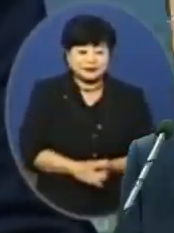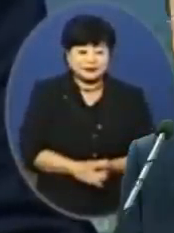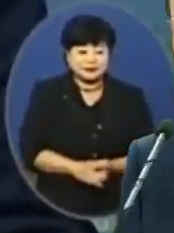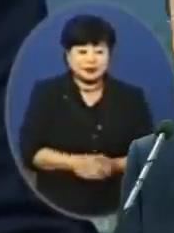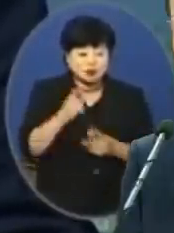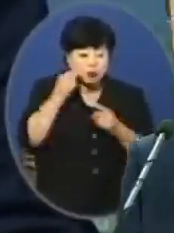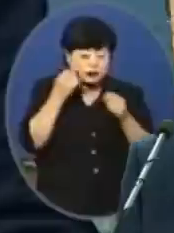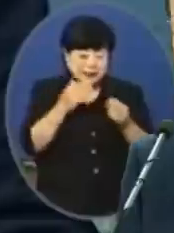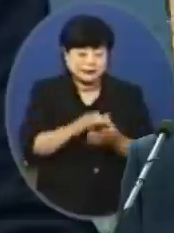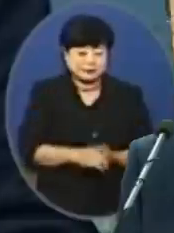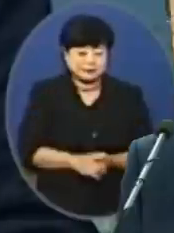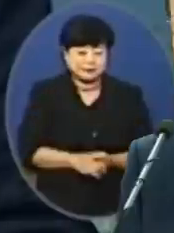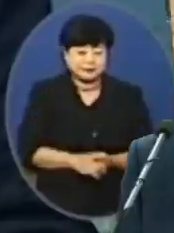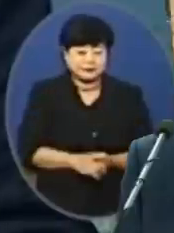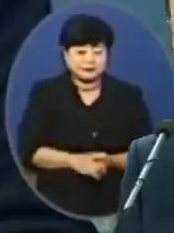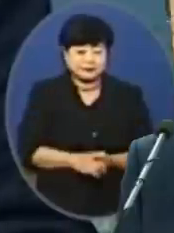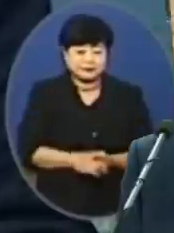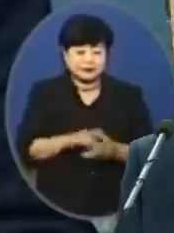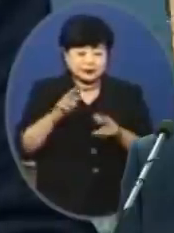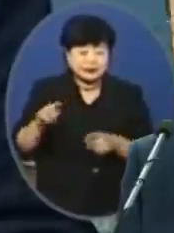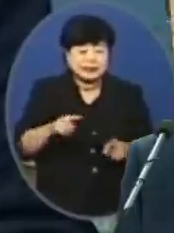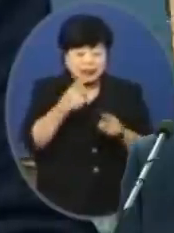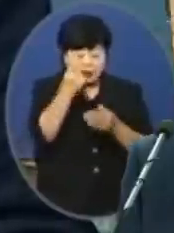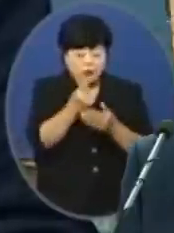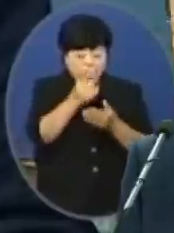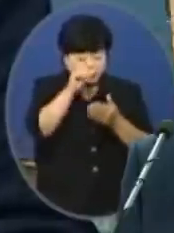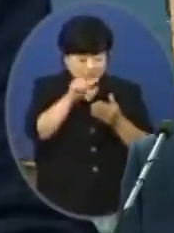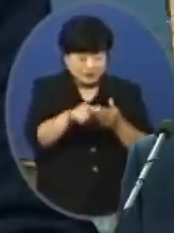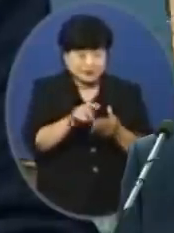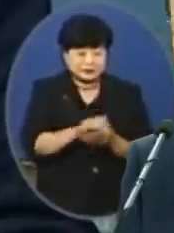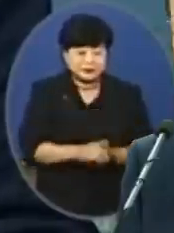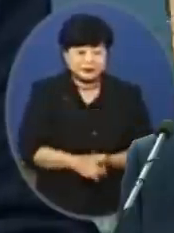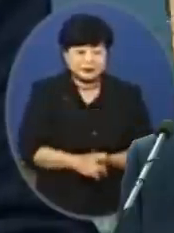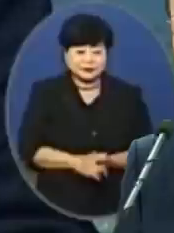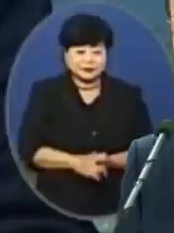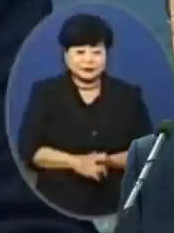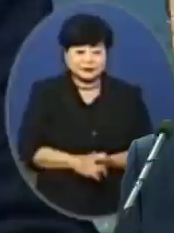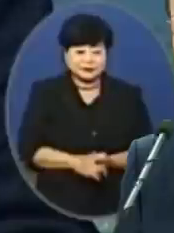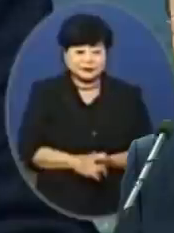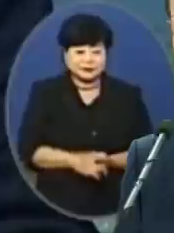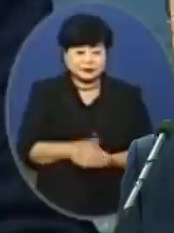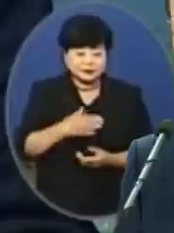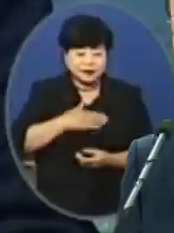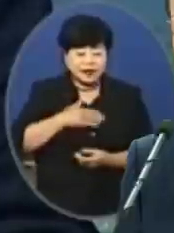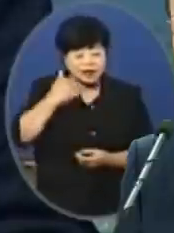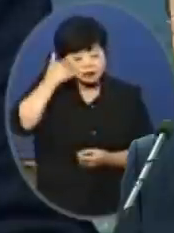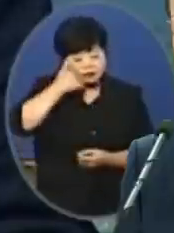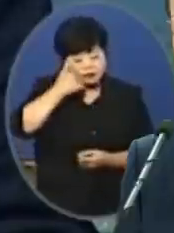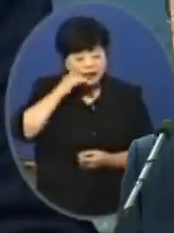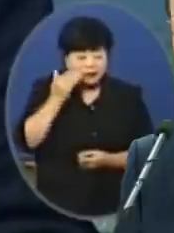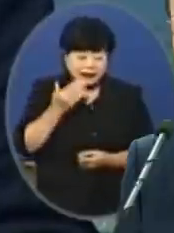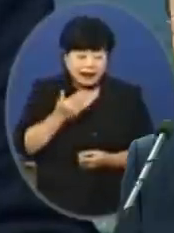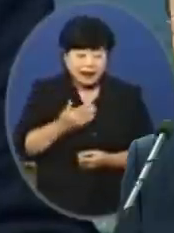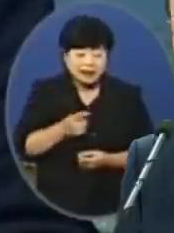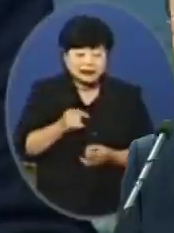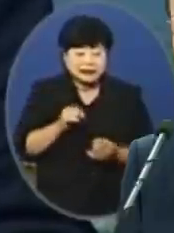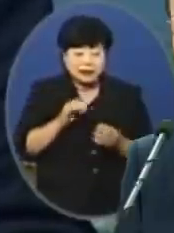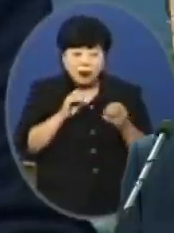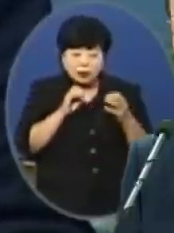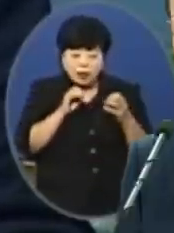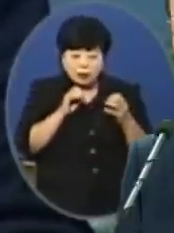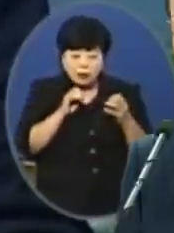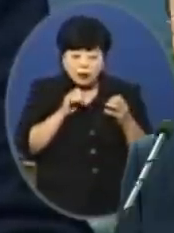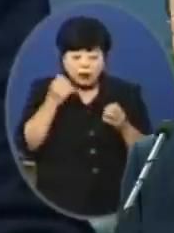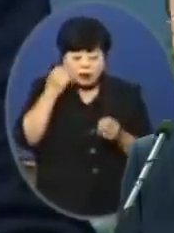저는 여태까지 살아오면서 이 사람이 어떠한 사람이 될까 하는 것은 그 사람하고